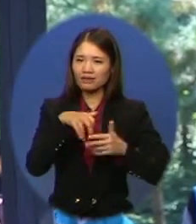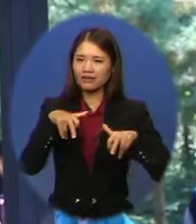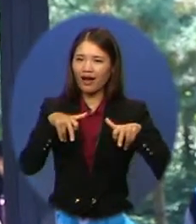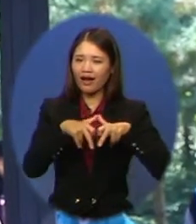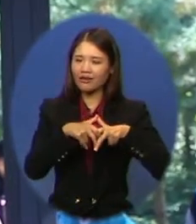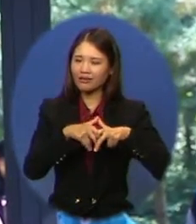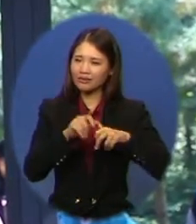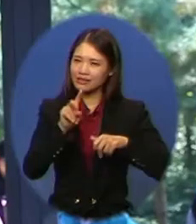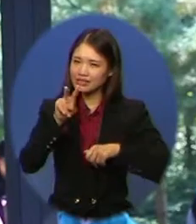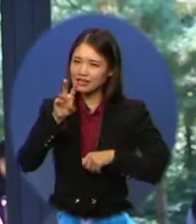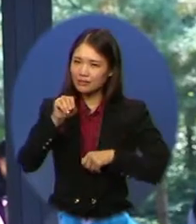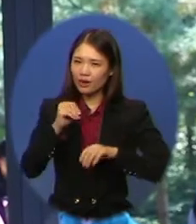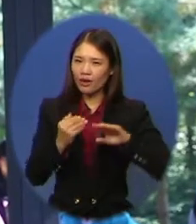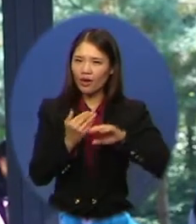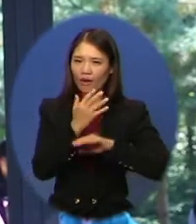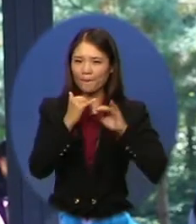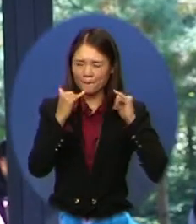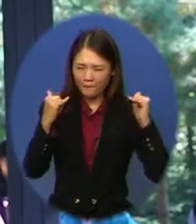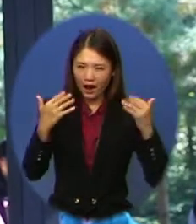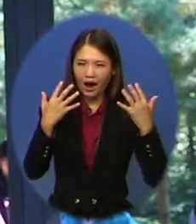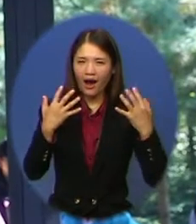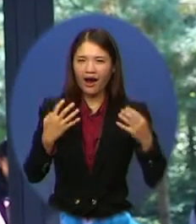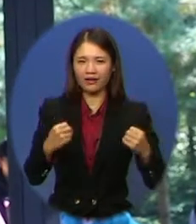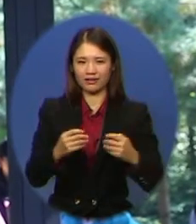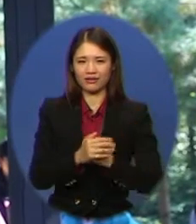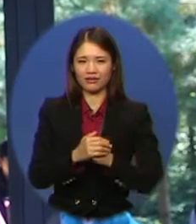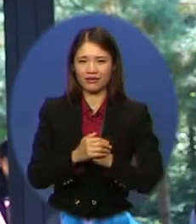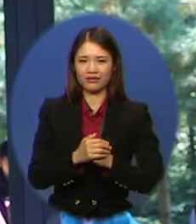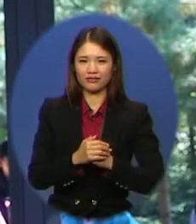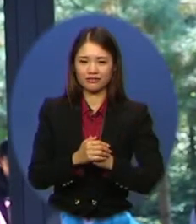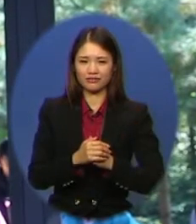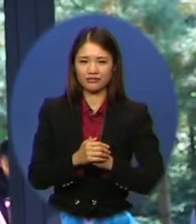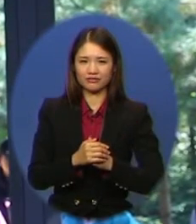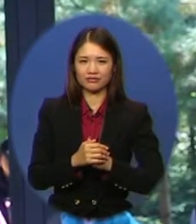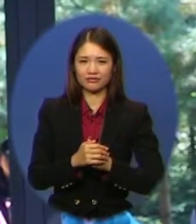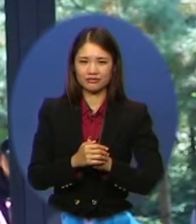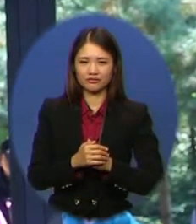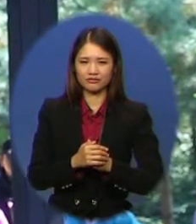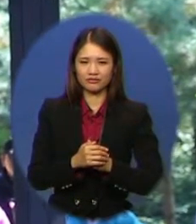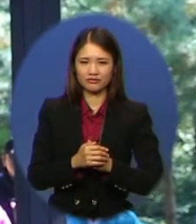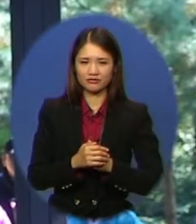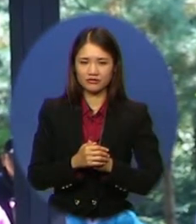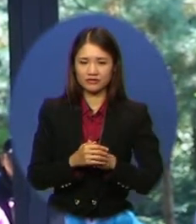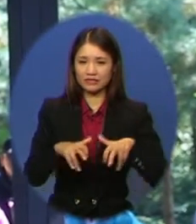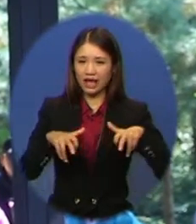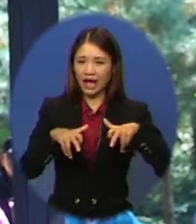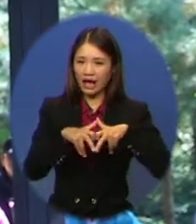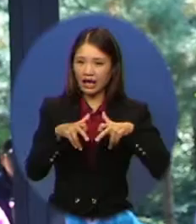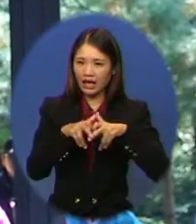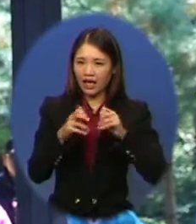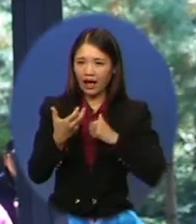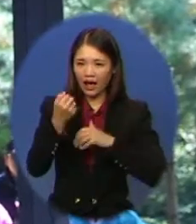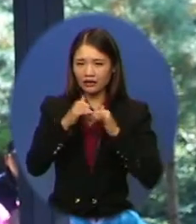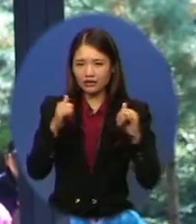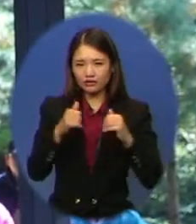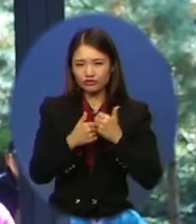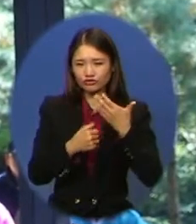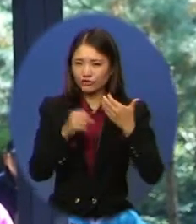넘습니다. 등록된 장애인이 굉장히 많아요. 근데 장애인의 90%가